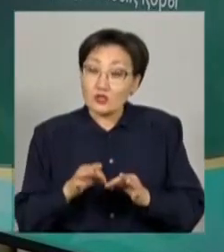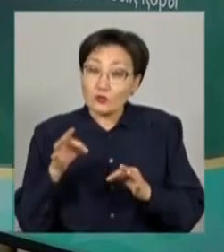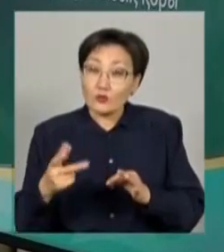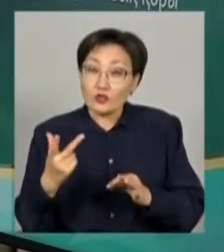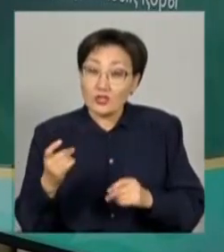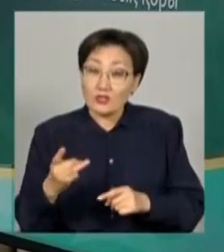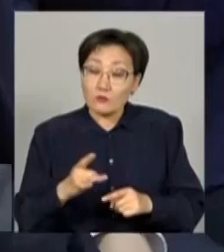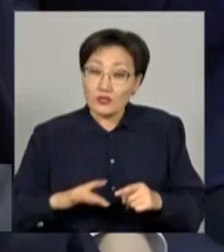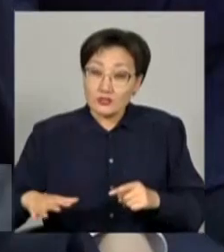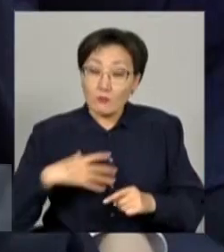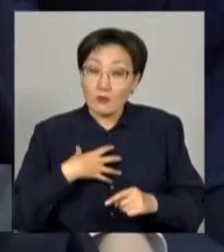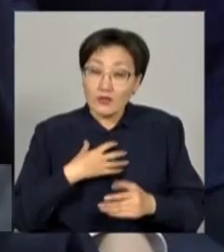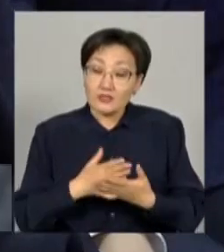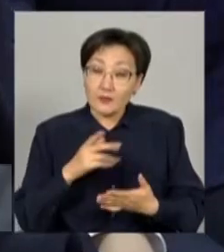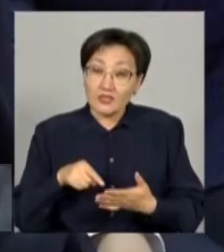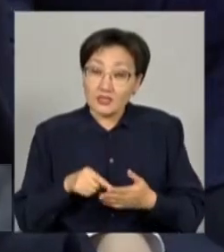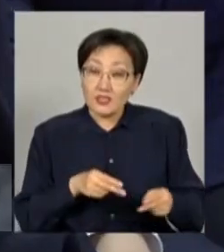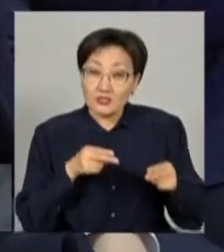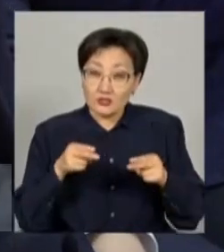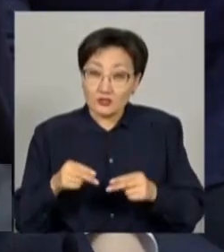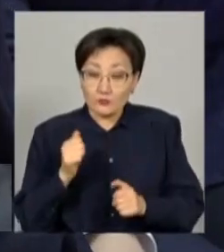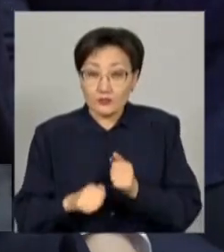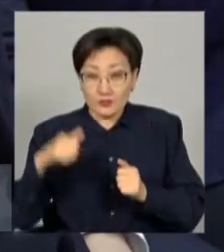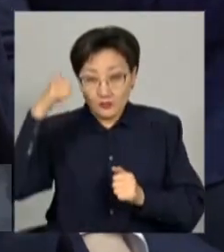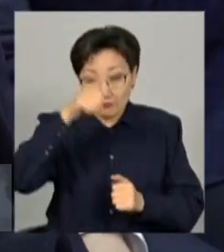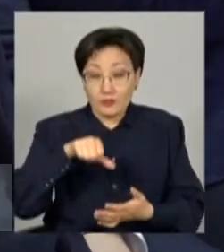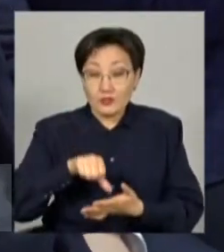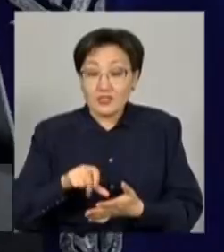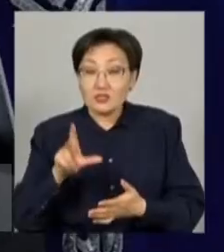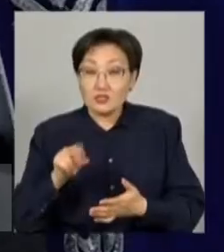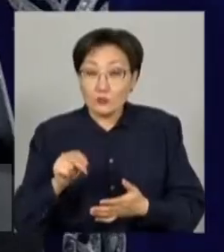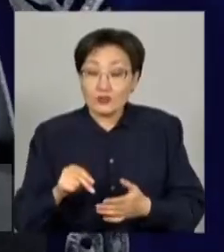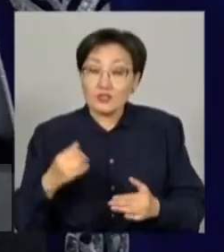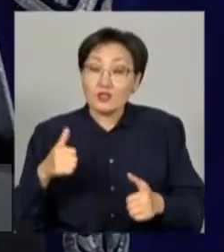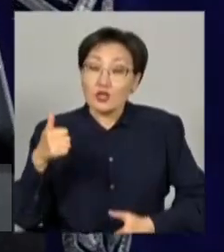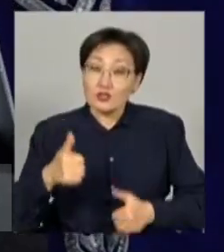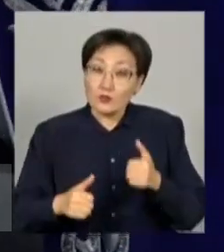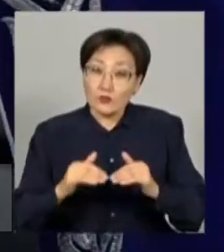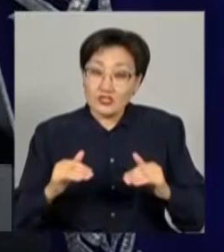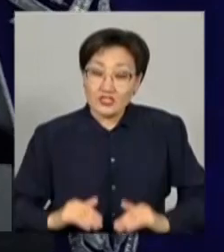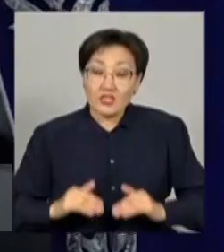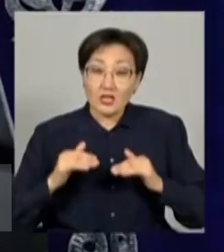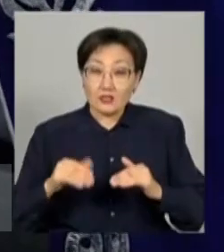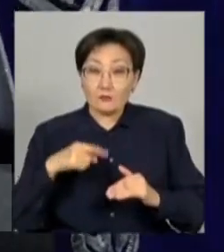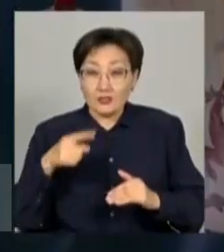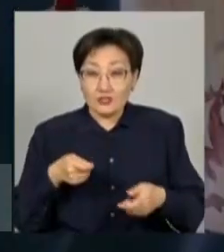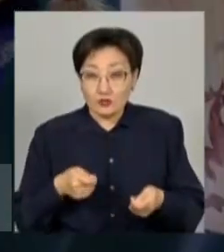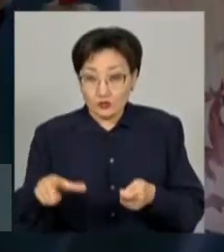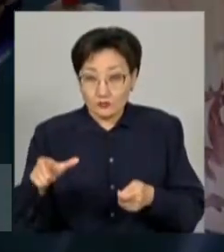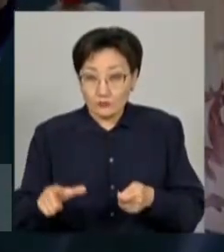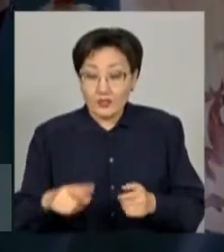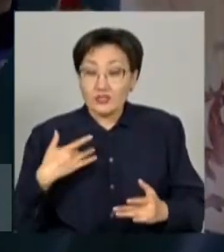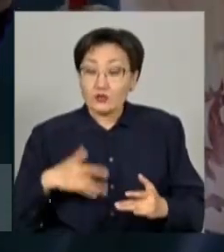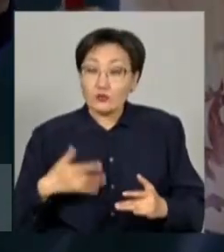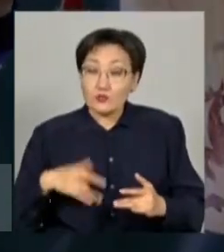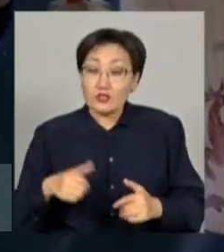3 республикалық маңызы бар қаладан келген. Жыл сайын қатысушылардың саны да айтыстың деңгейі де артып келеді дейді ұйымдастырушылар.